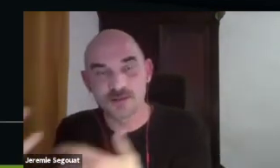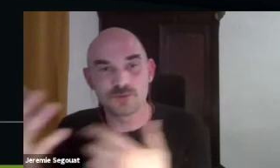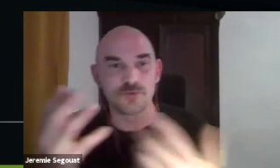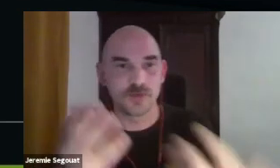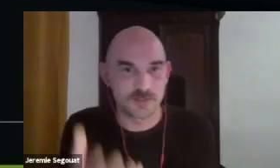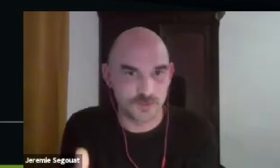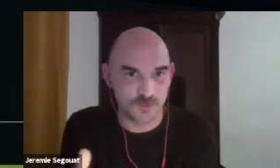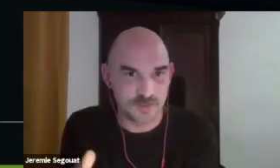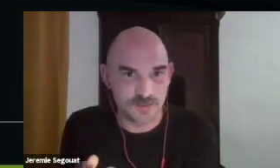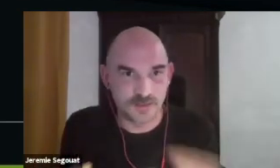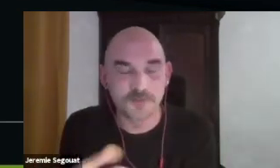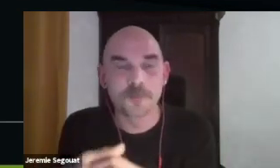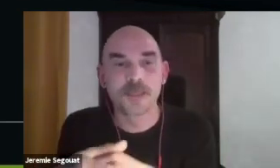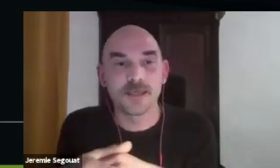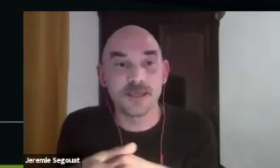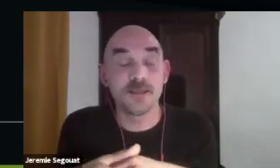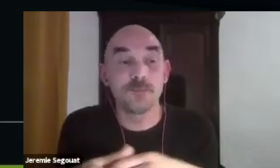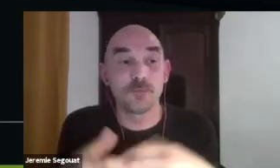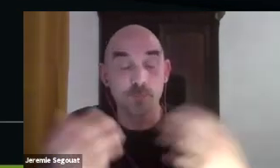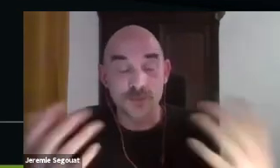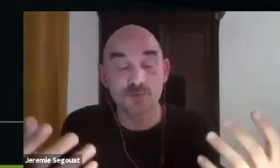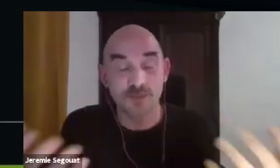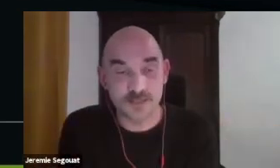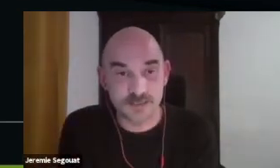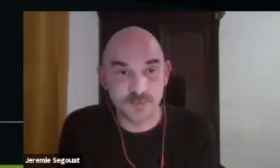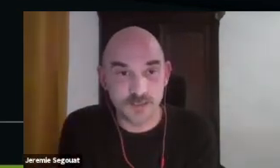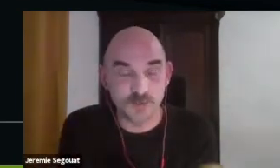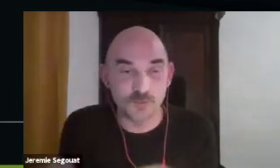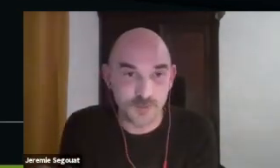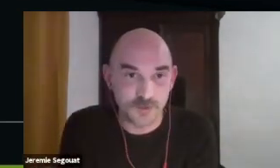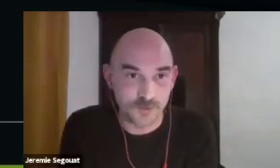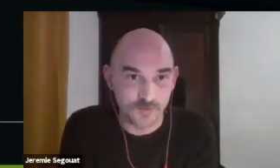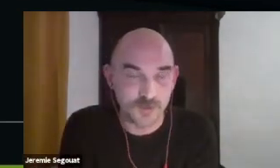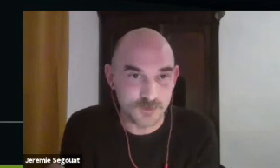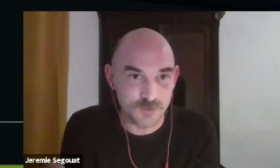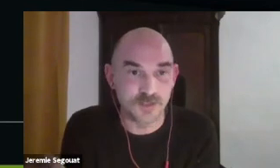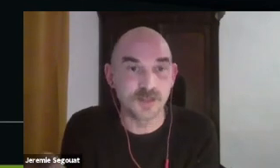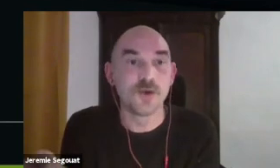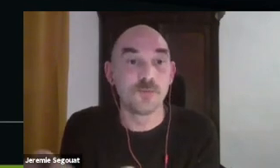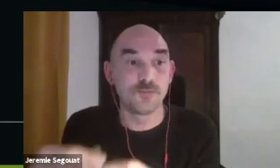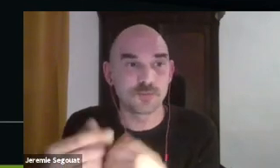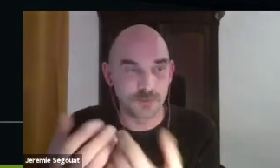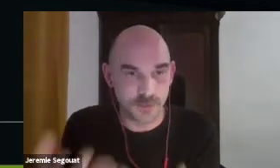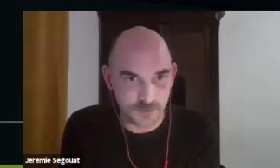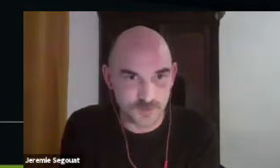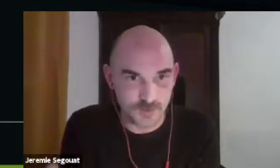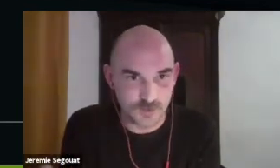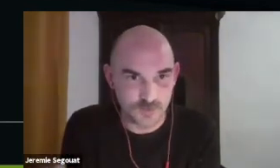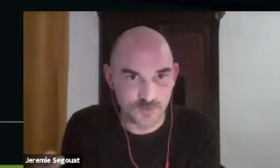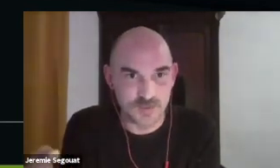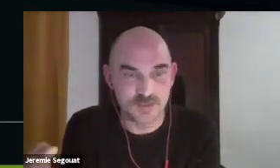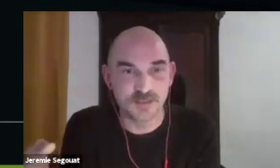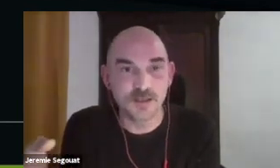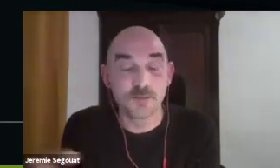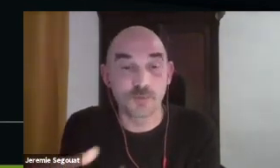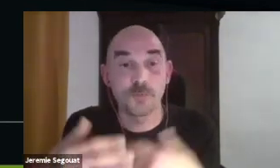regard des autres vers cette surdicécité et des propositions d'accessibilité que peut mettre en œuvre la société pour ces personnes en situation